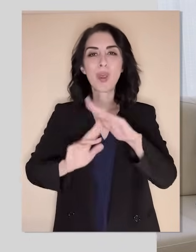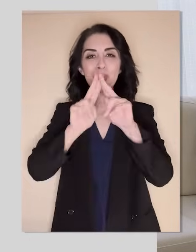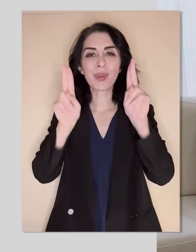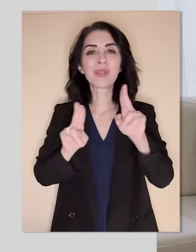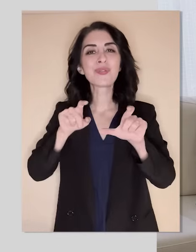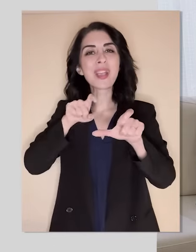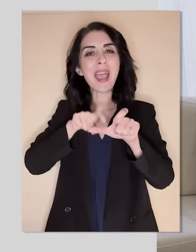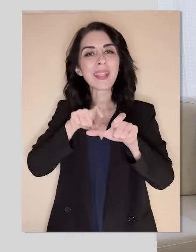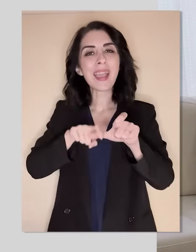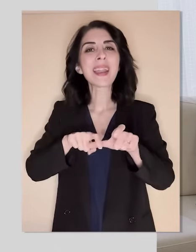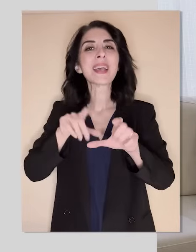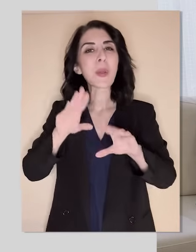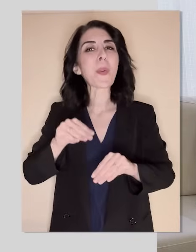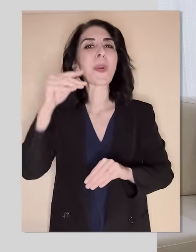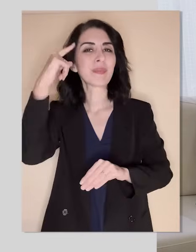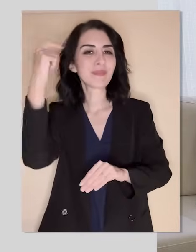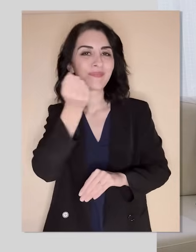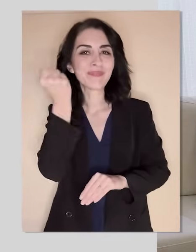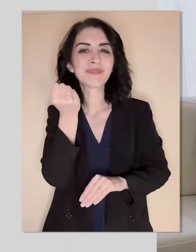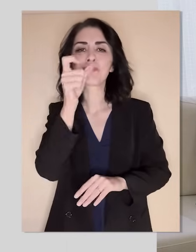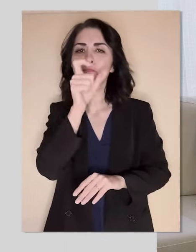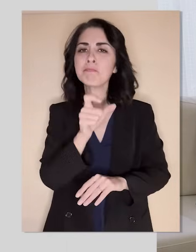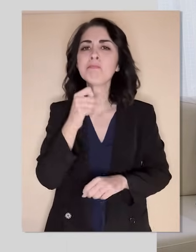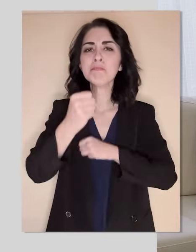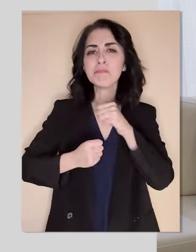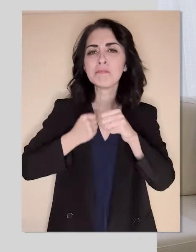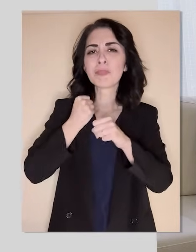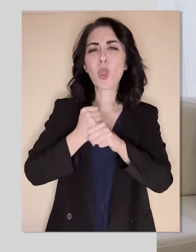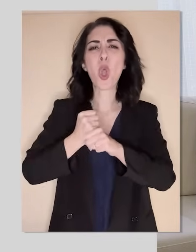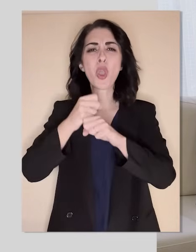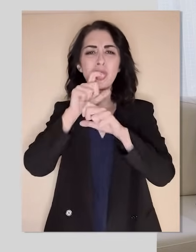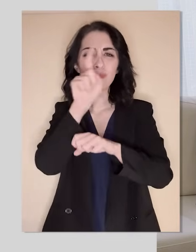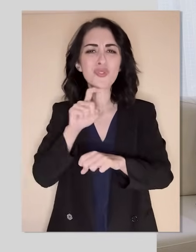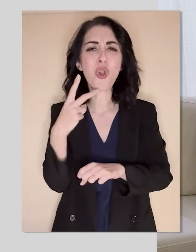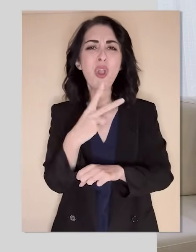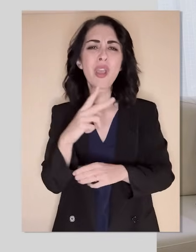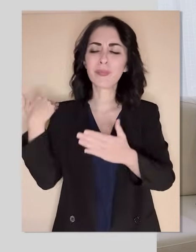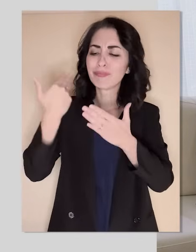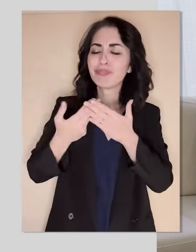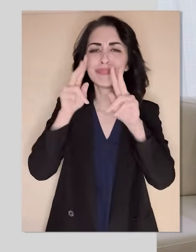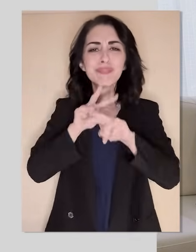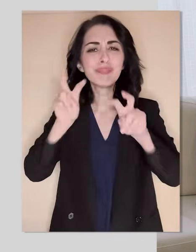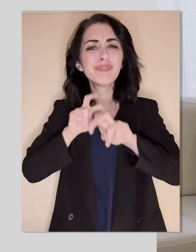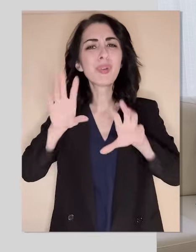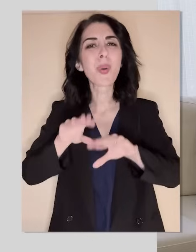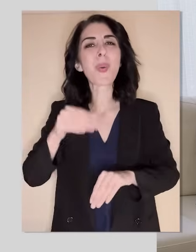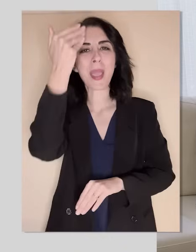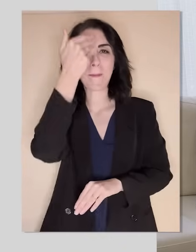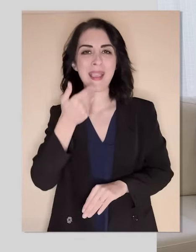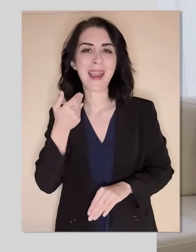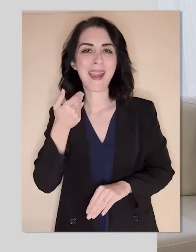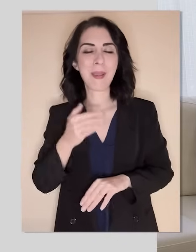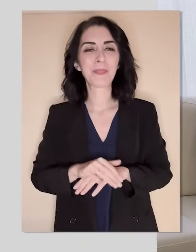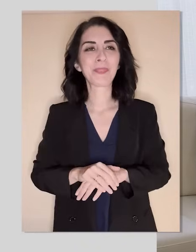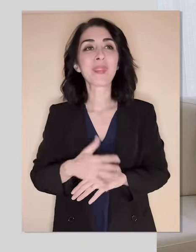κεφαλαλγίες και ανθρώπου που έχει αφιερώσει μεγάλο κομμάτι της επιστημονικής του ζωής στην έρευνα για την ημικρανία. So, thank you for sharing all